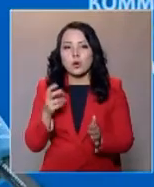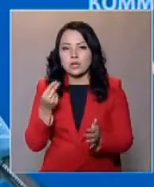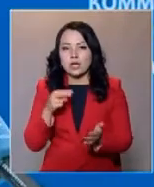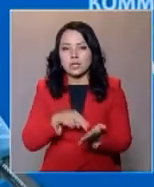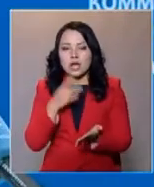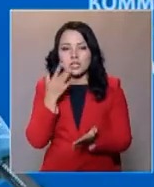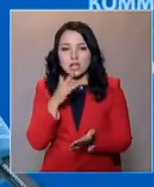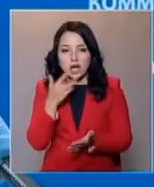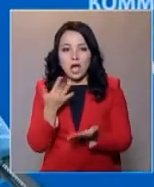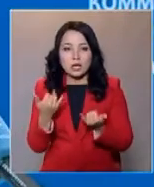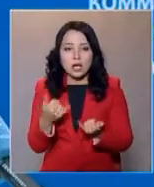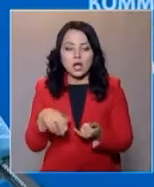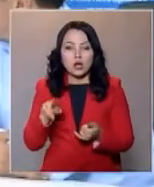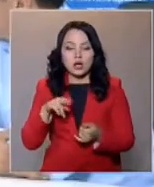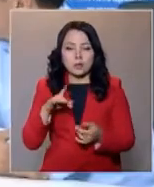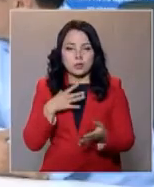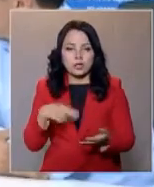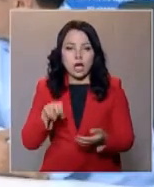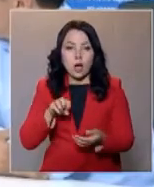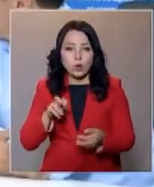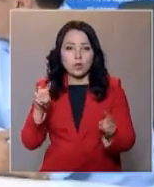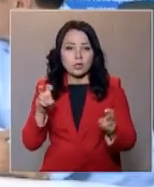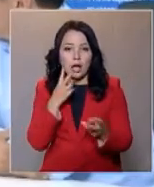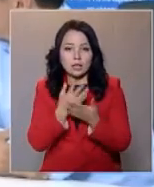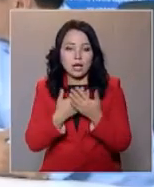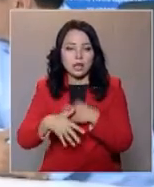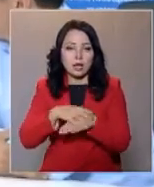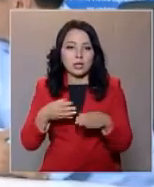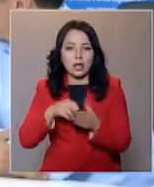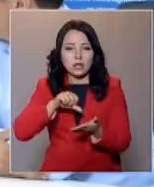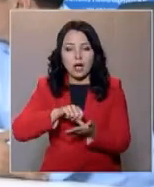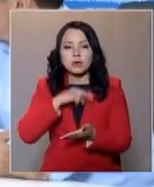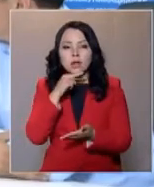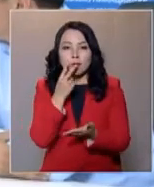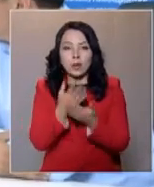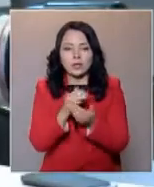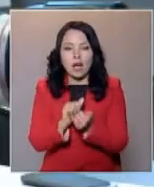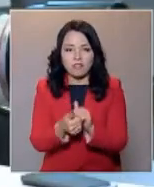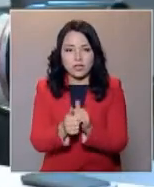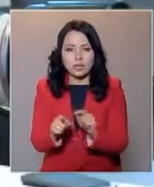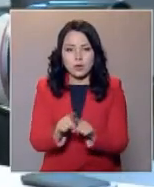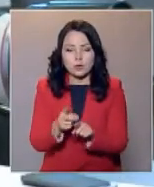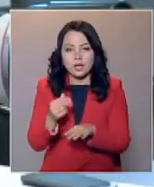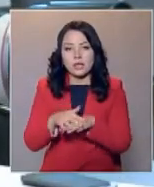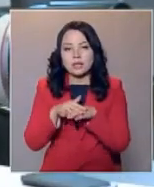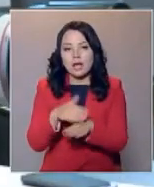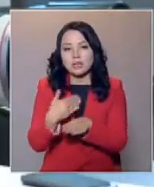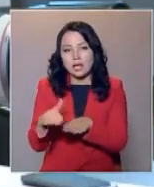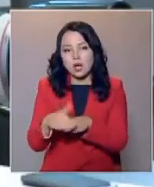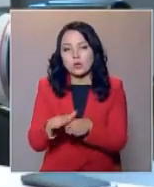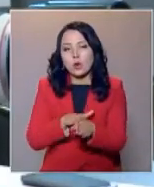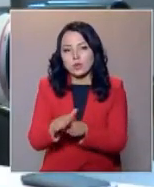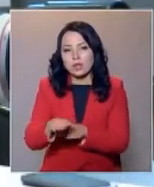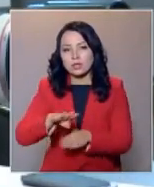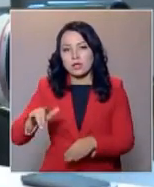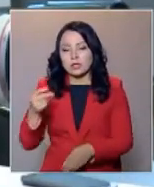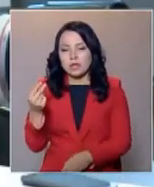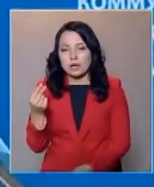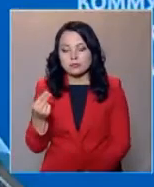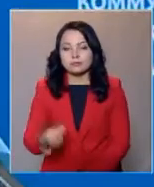228 миллионов долларов США. Роль фонда «Даму» в этом случае рассматривается как буфер обмена, так как кредитование будет осуществляться в